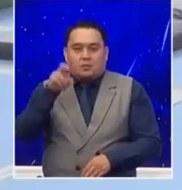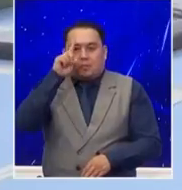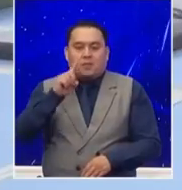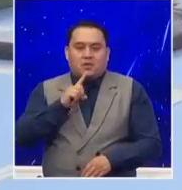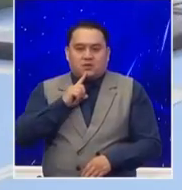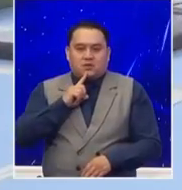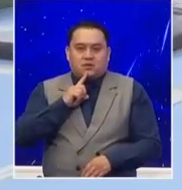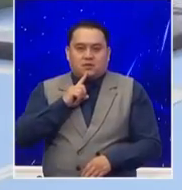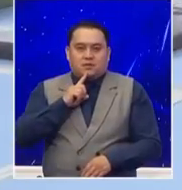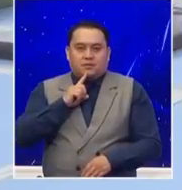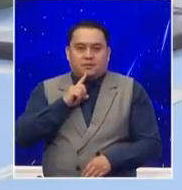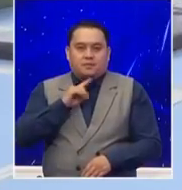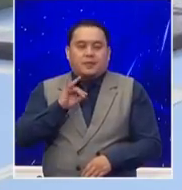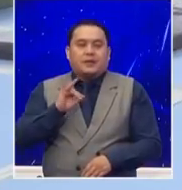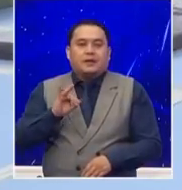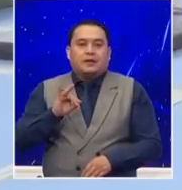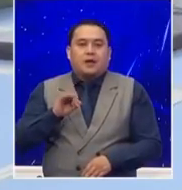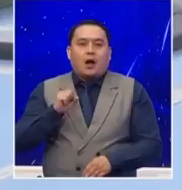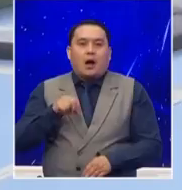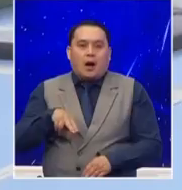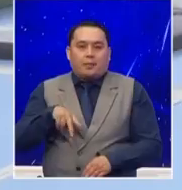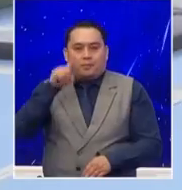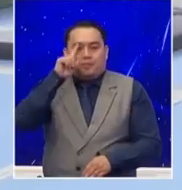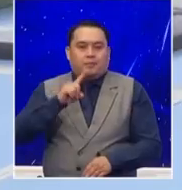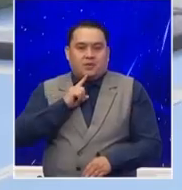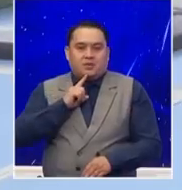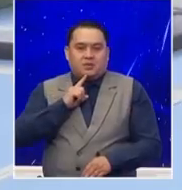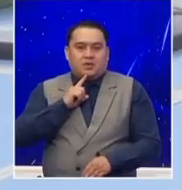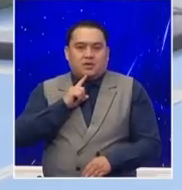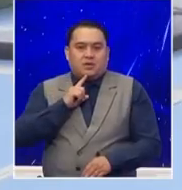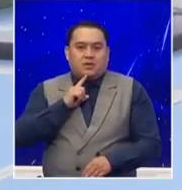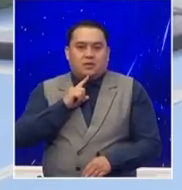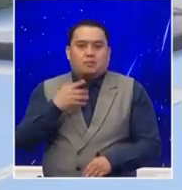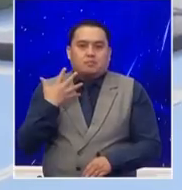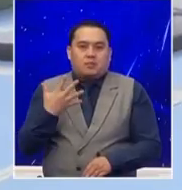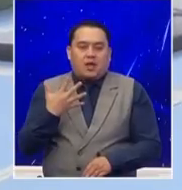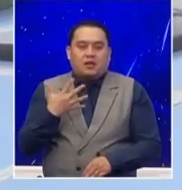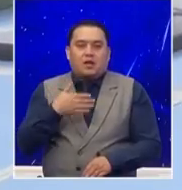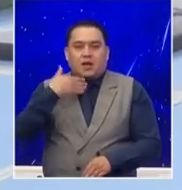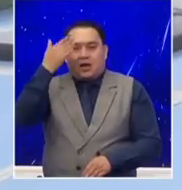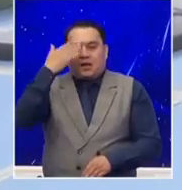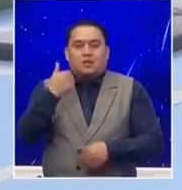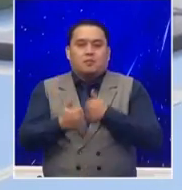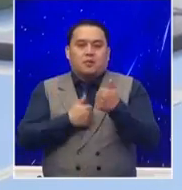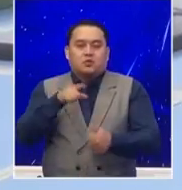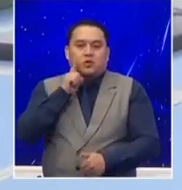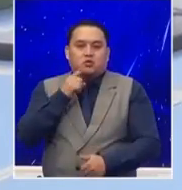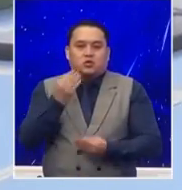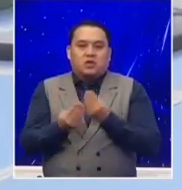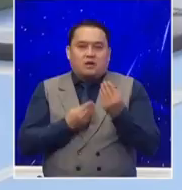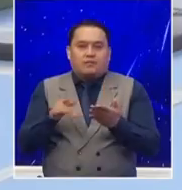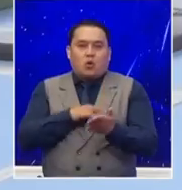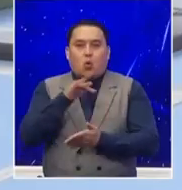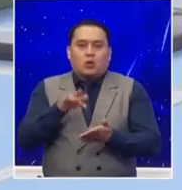будет. И в апреле месяце 5-е летние молодежные игры в